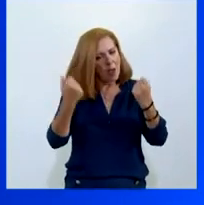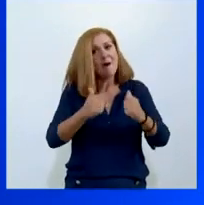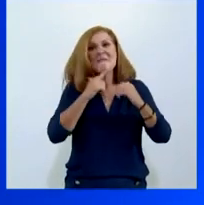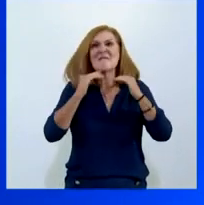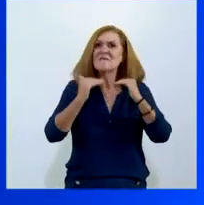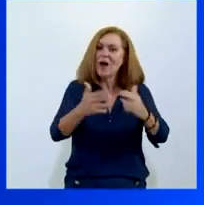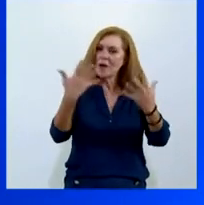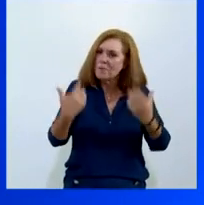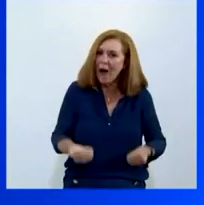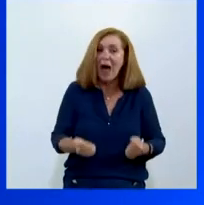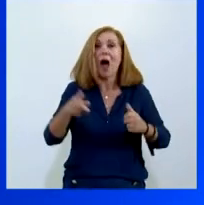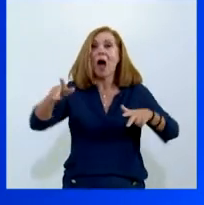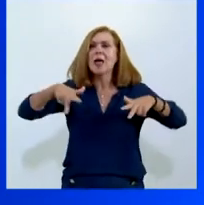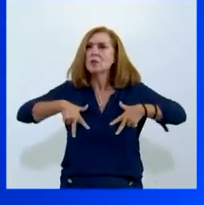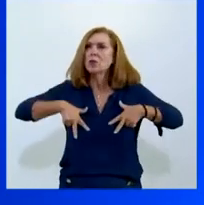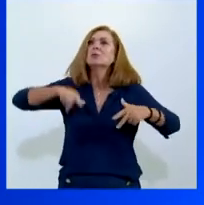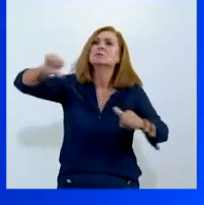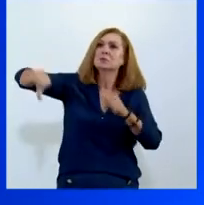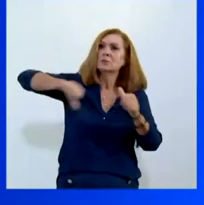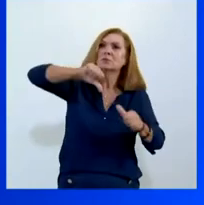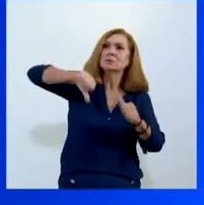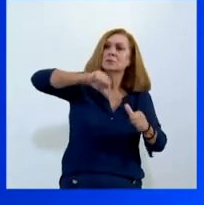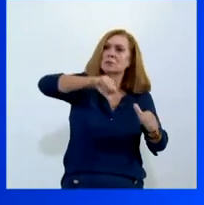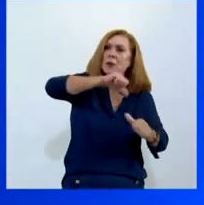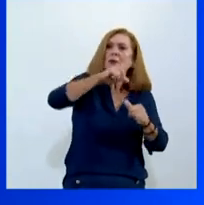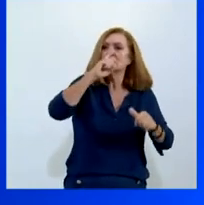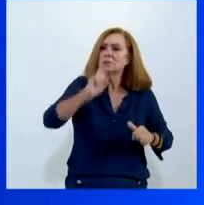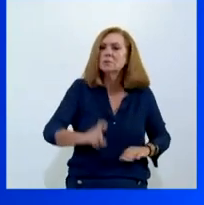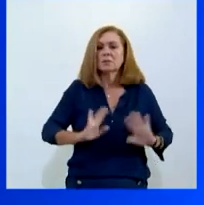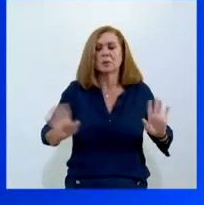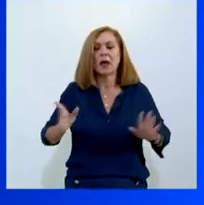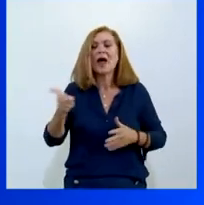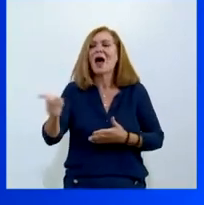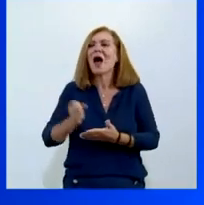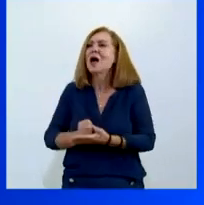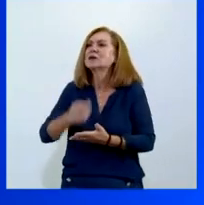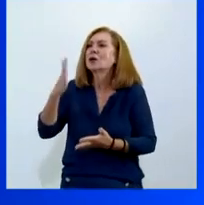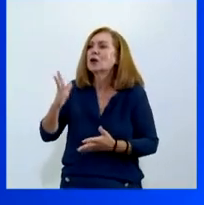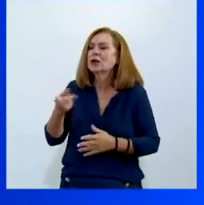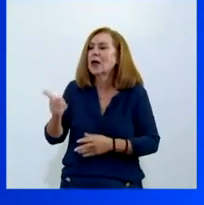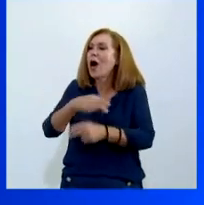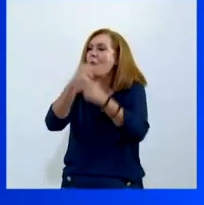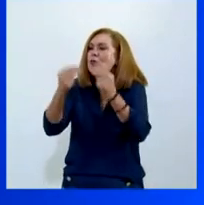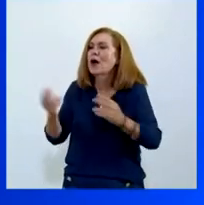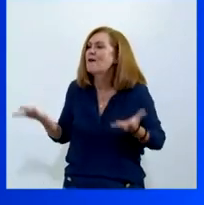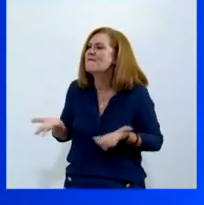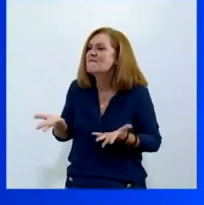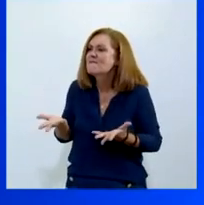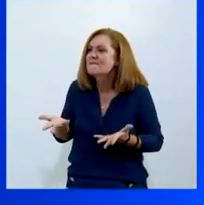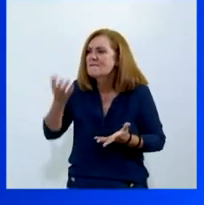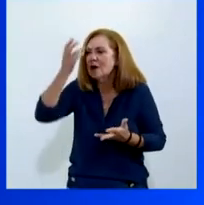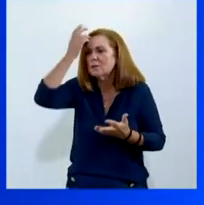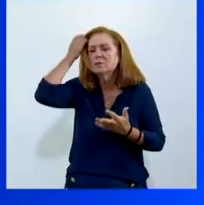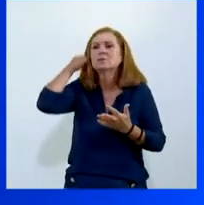υπουργός αξιολογείται από μένα σε 2 επίπεδα. Το πρώτο επίπεδο είναι η αποτελεσματικότητα. Μπορεί να